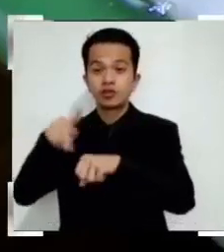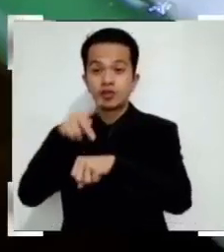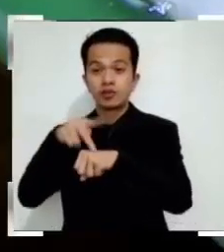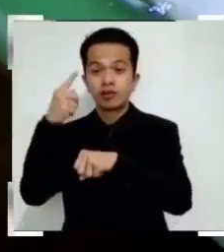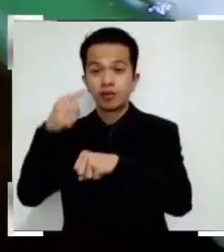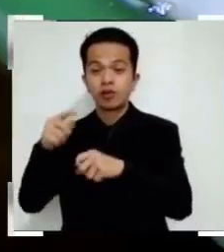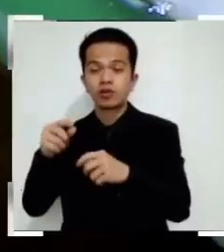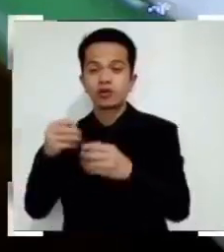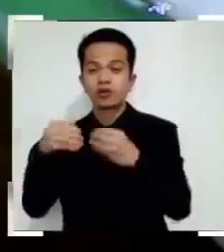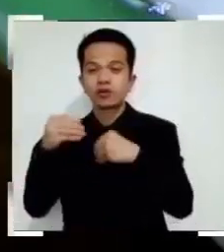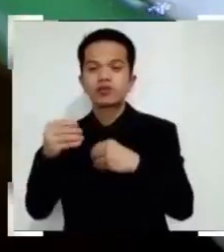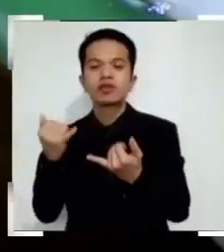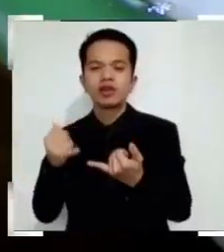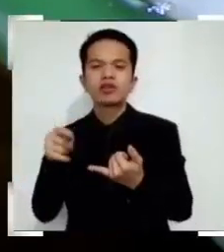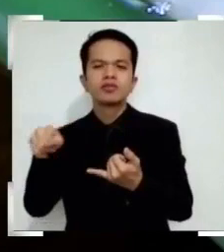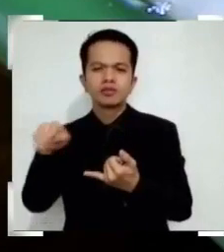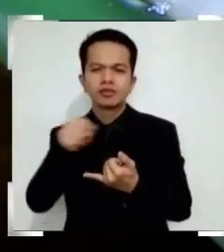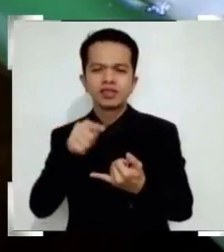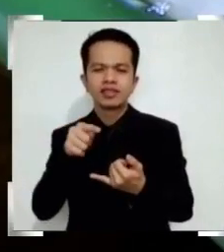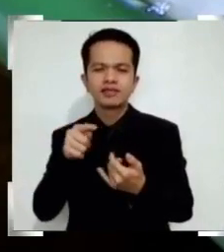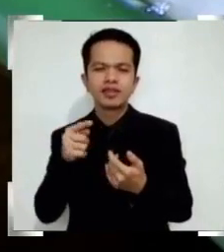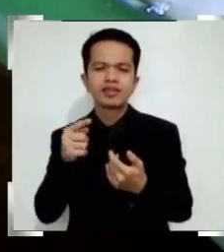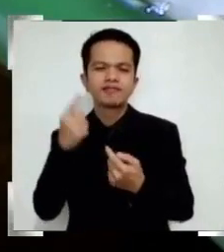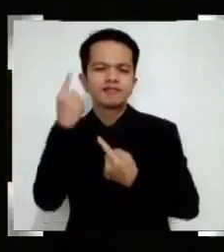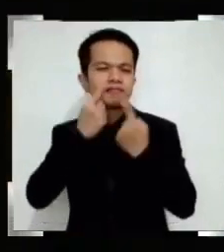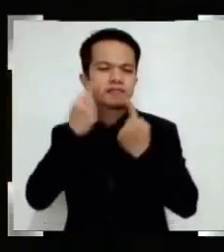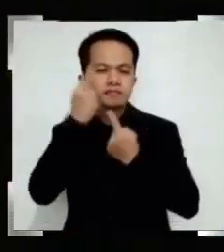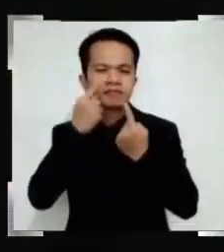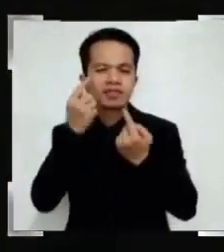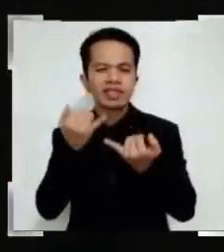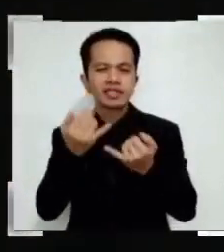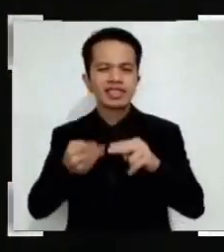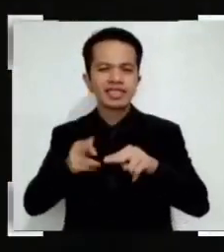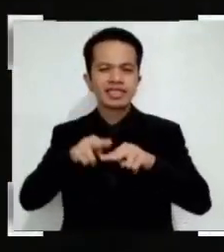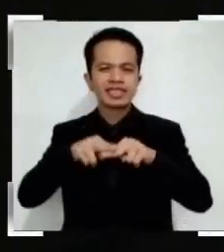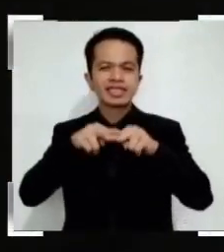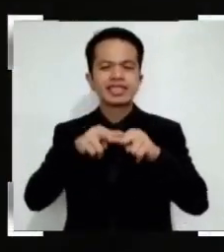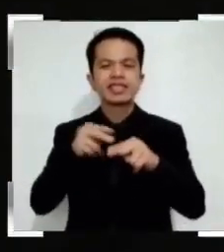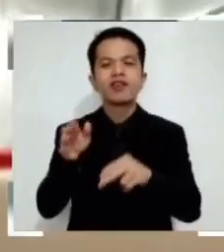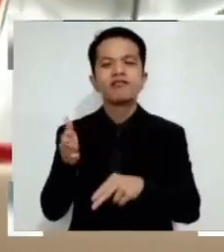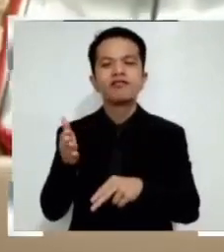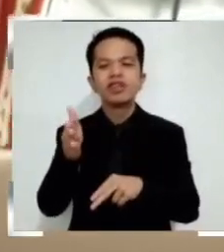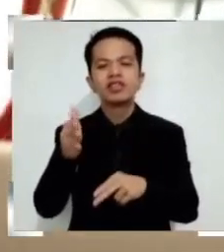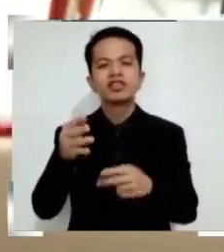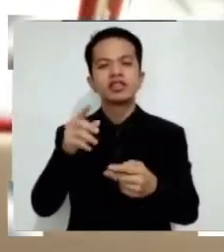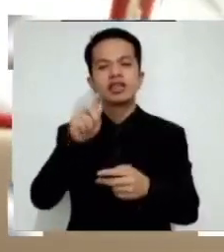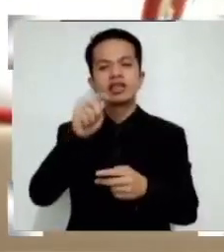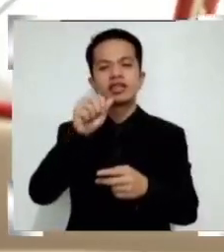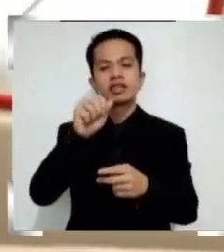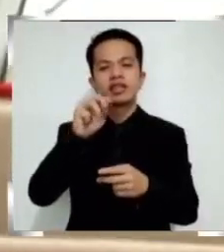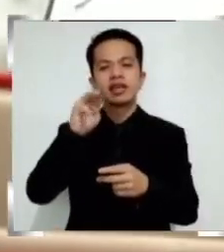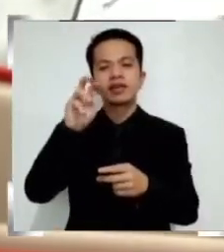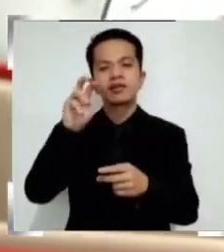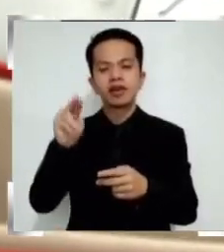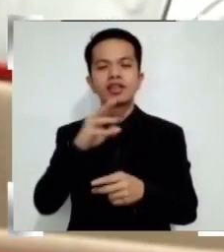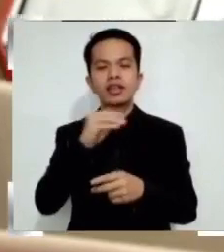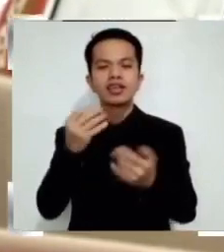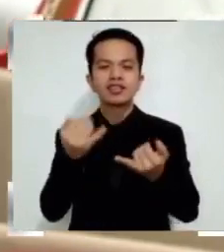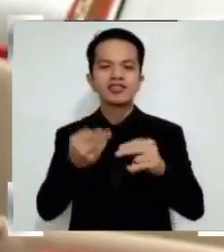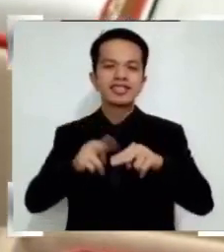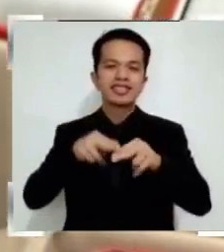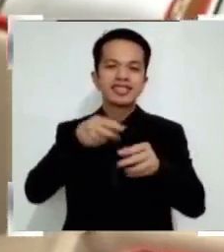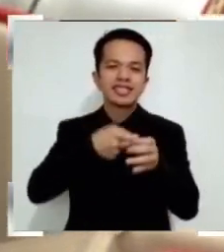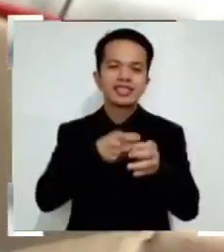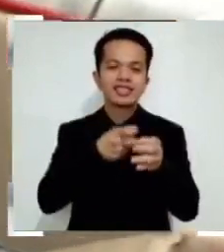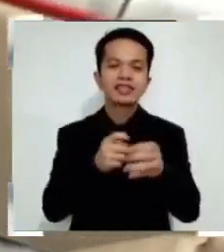price increase, kabilang na ang mataas na presyo ng tamban, pagsirit ang presyo ng petrolyo at tin can. Muli raw maikipagpulong ang